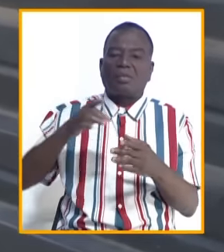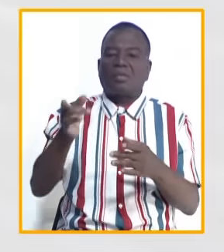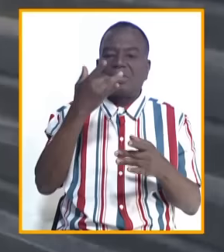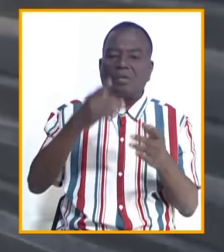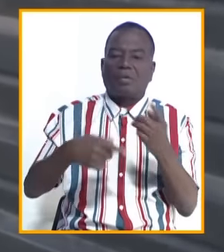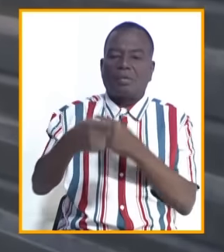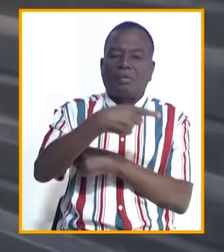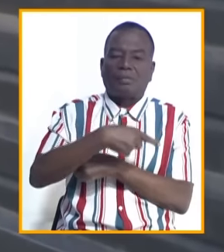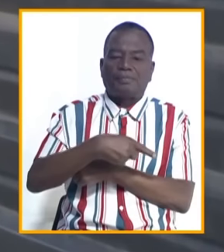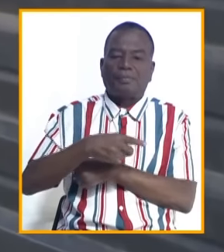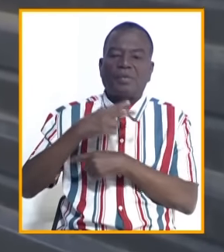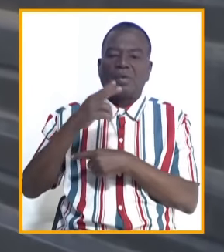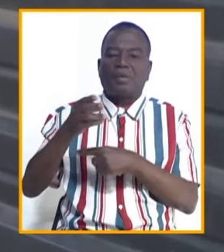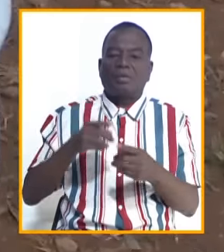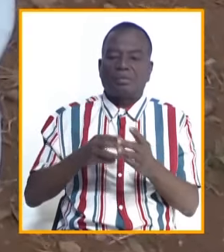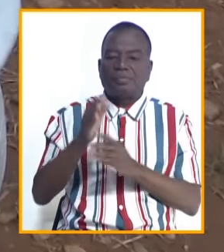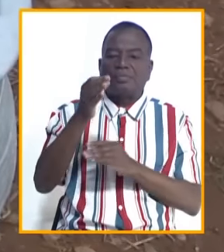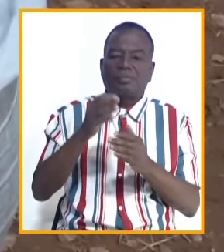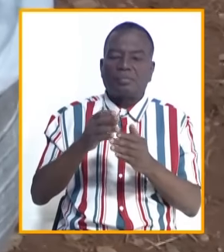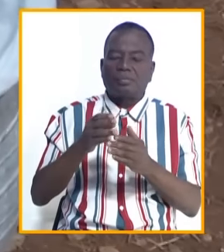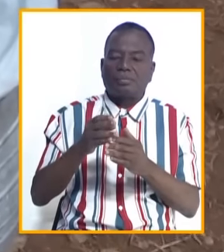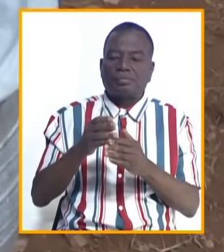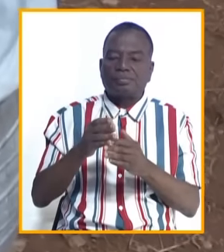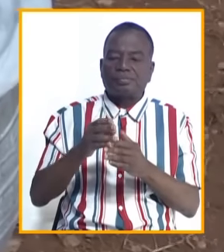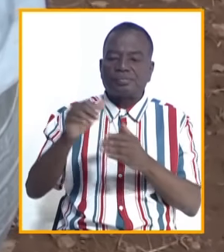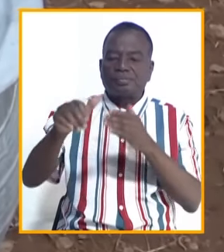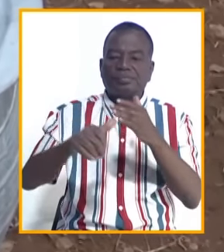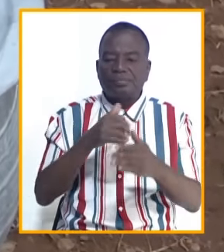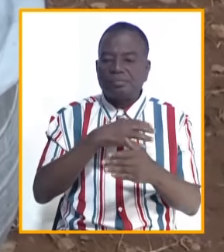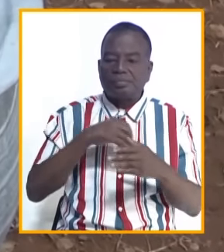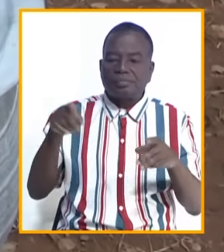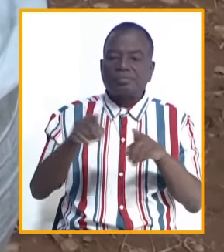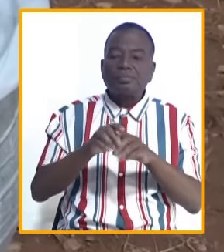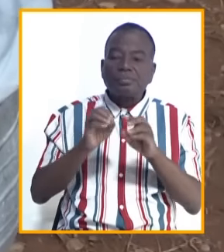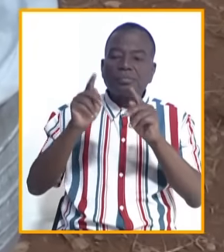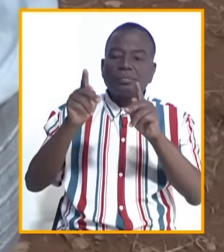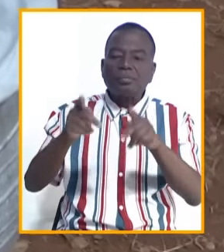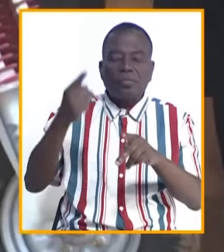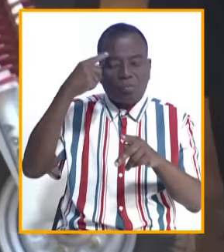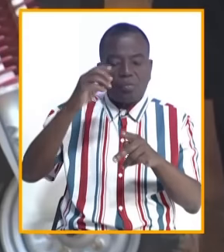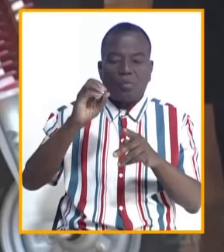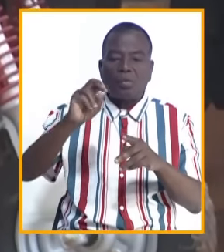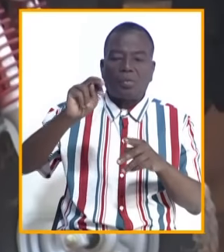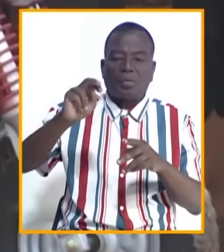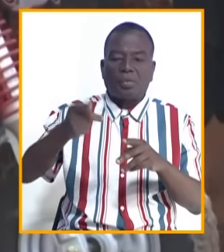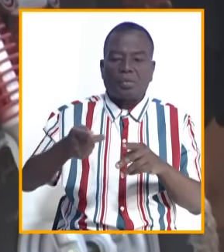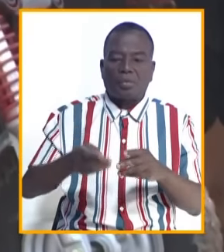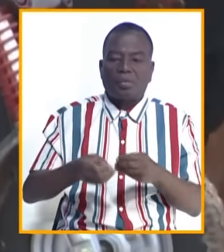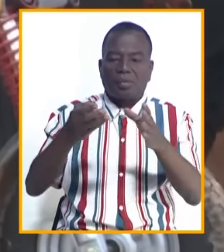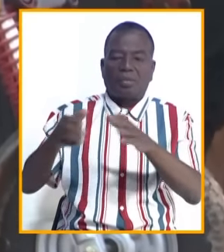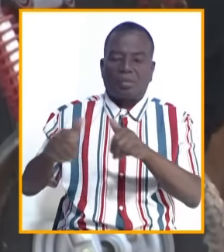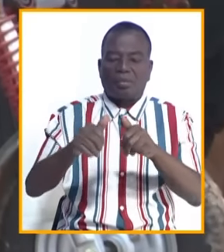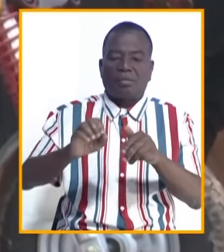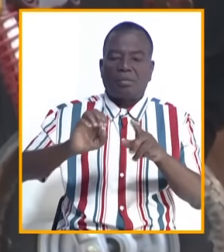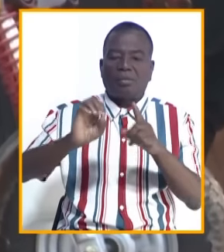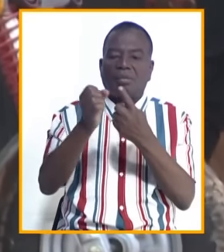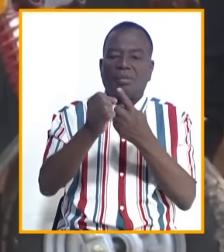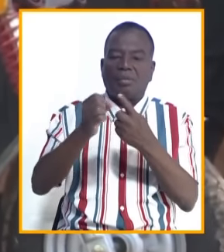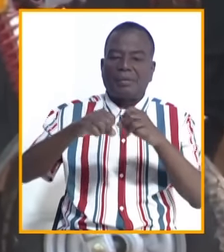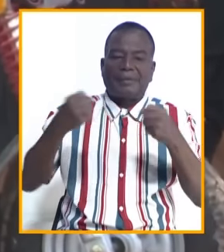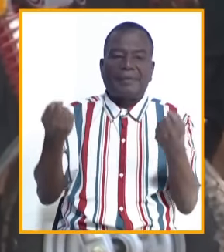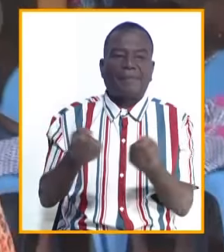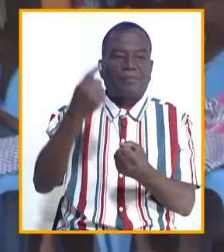aujourd'hui. Vraiment, ça me va droit au cœur. L'événement a également été l'occasion pour l'ONG de poser des actions sociales en